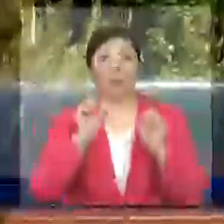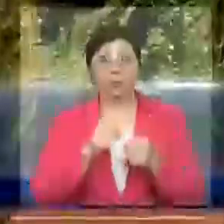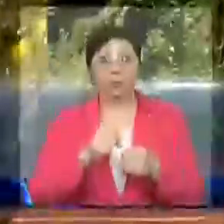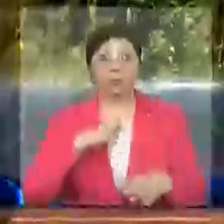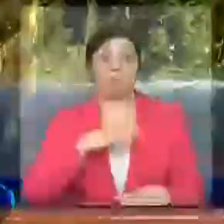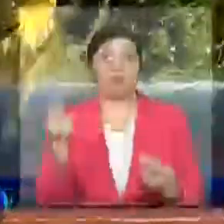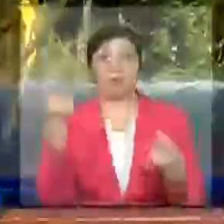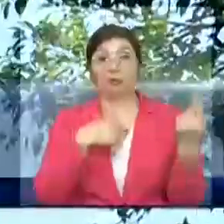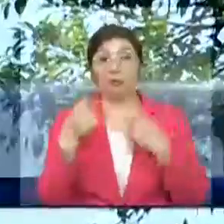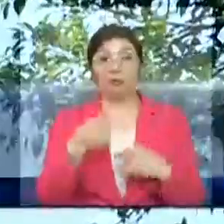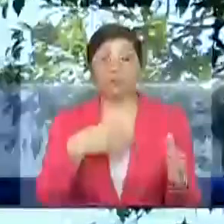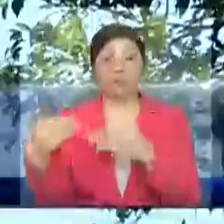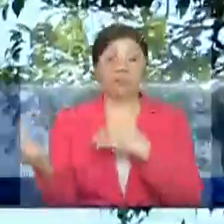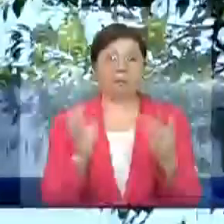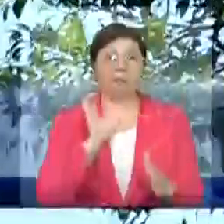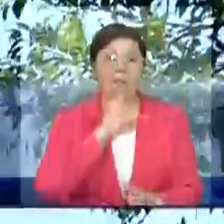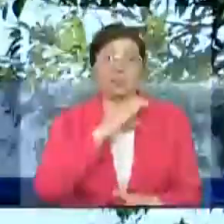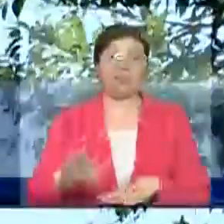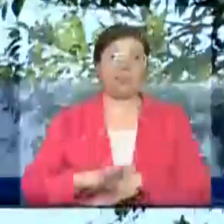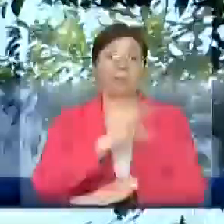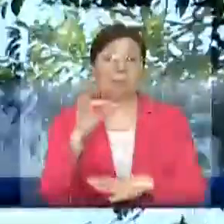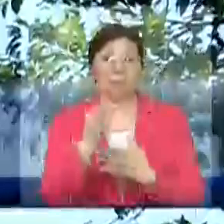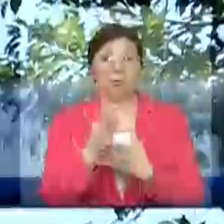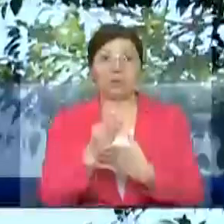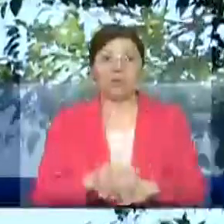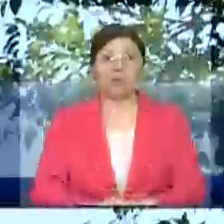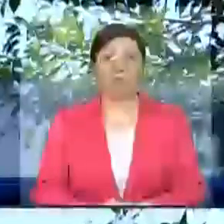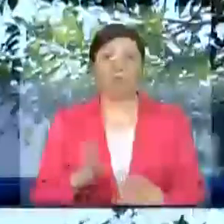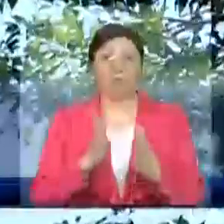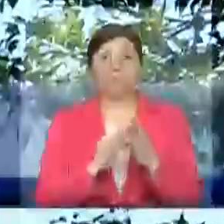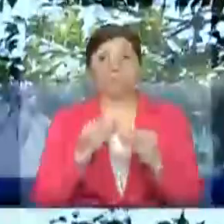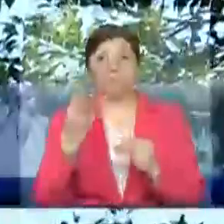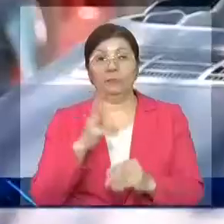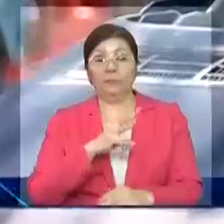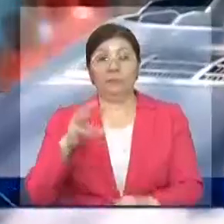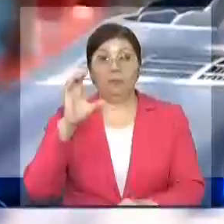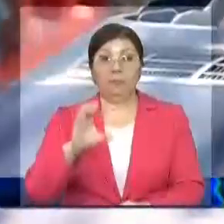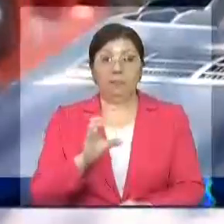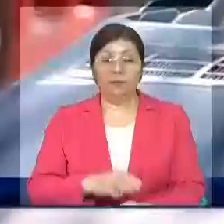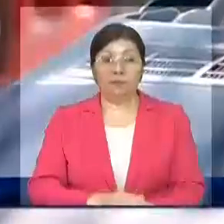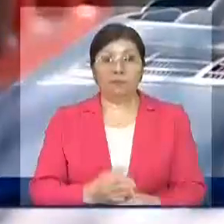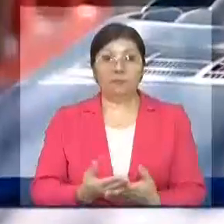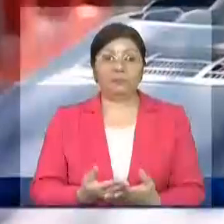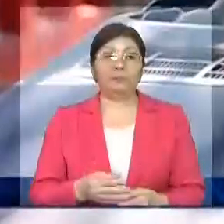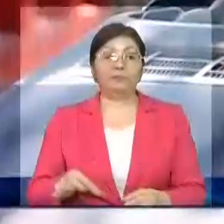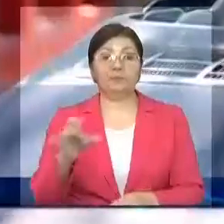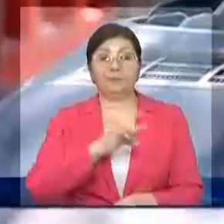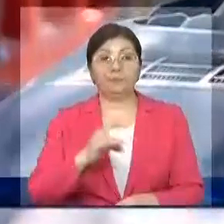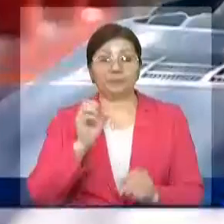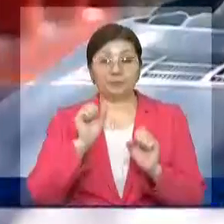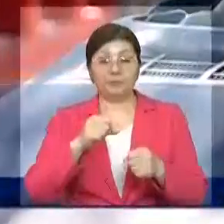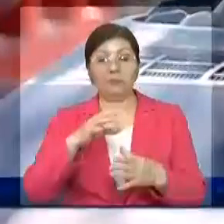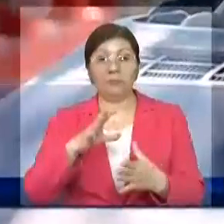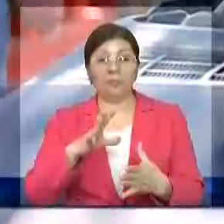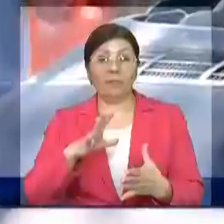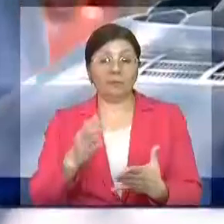град. Ветер северо-восточный с переходом на северо-западный 9-14 метров в секунду. В ряде районов порывы могут